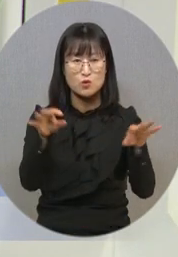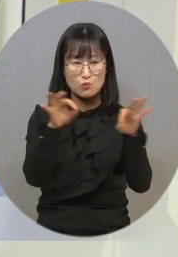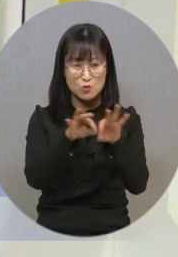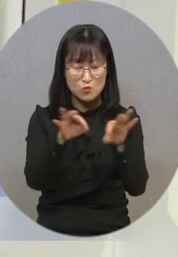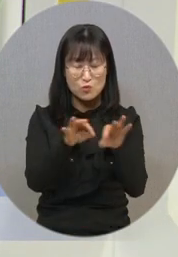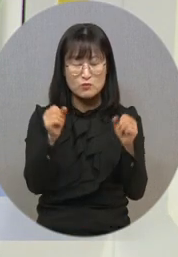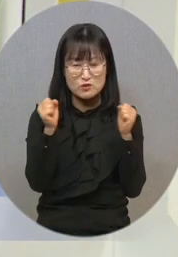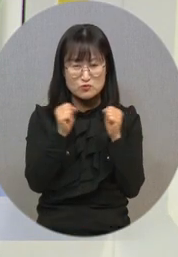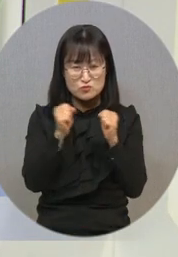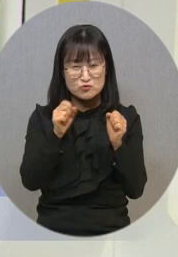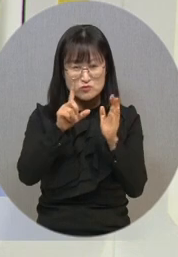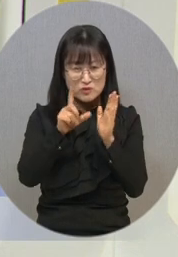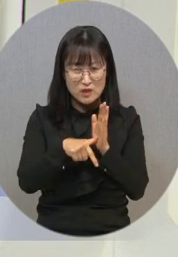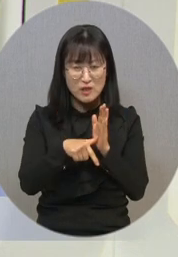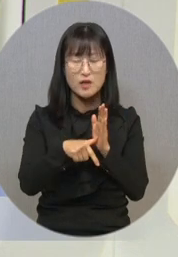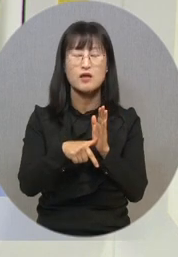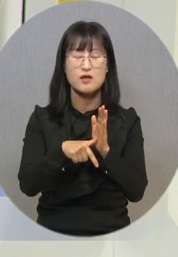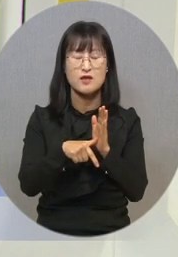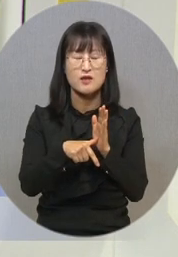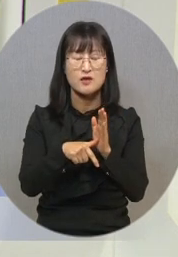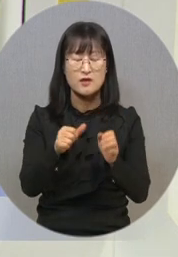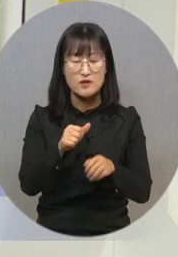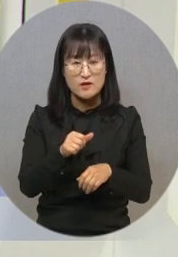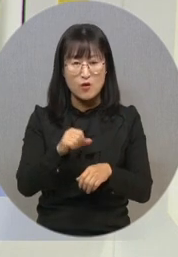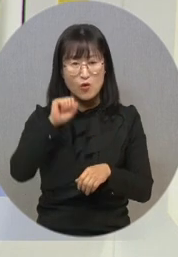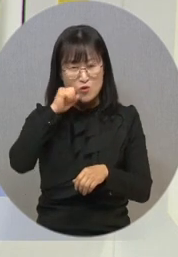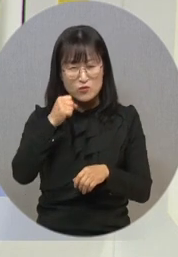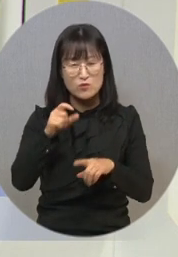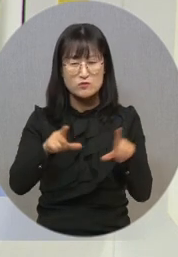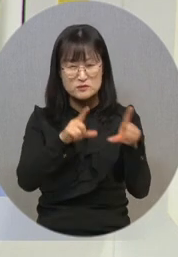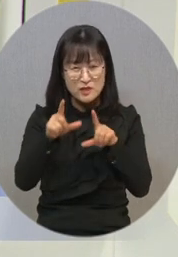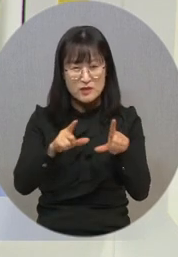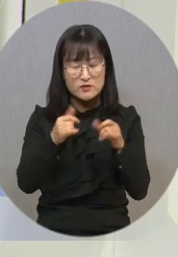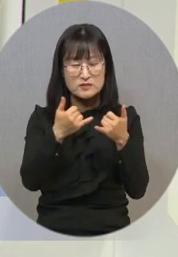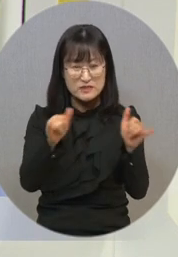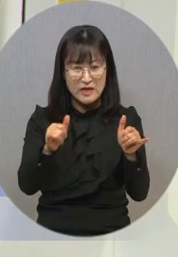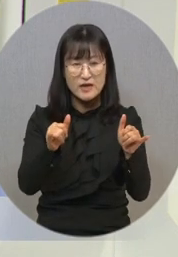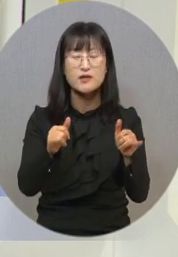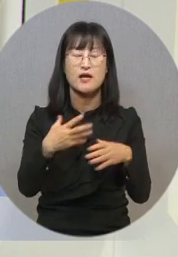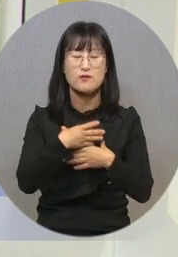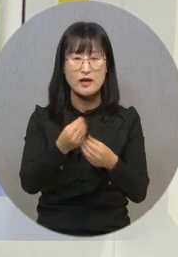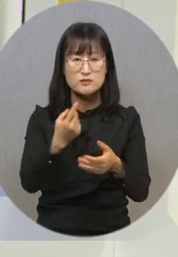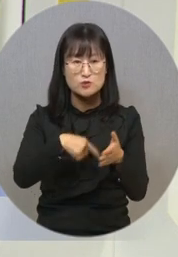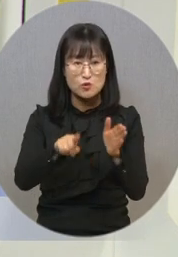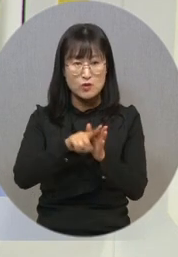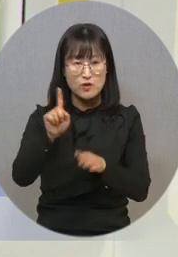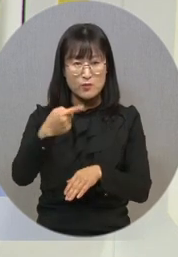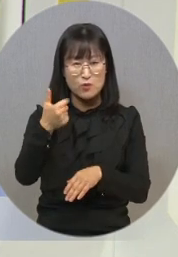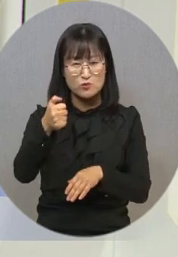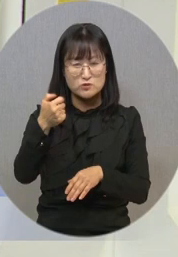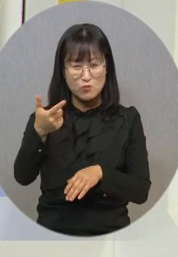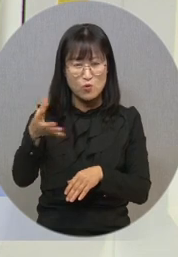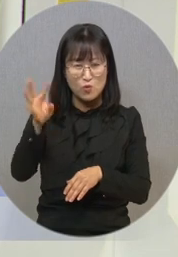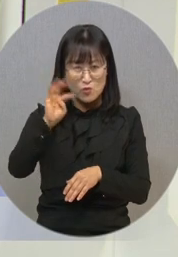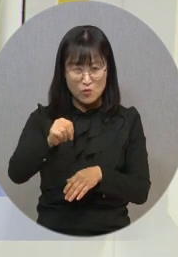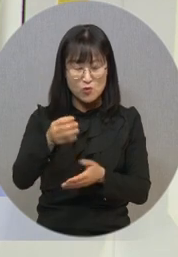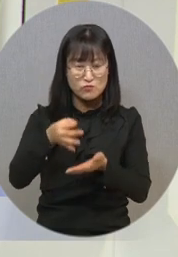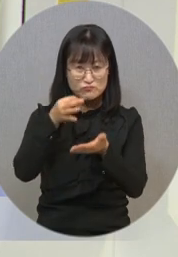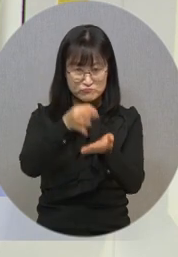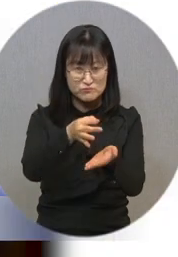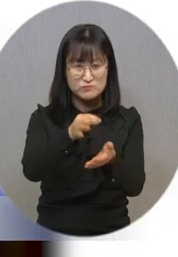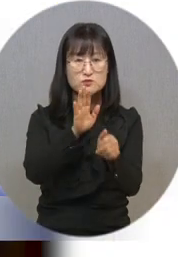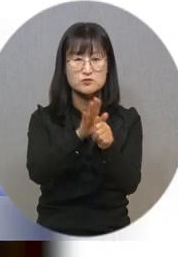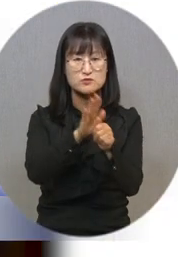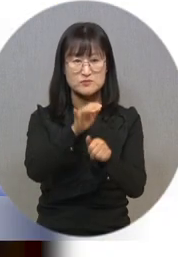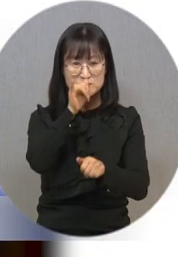혹한기 취약계층에 안전하고 건강한 겨울 다기를 위해 약 155억 원 규모의 동절기 지원 사업을